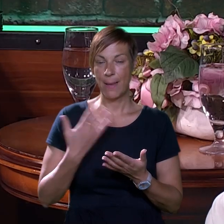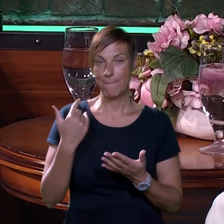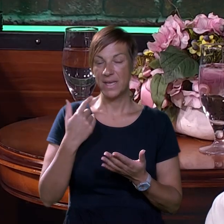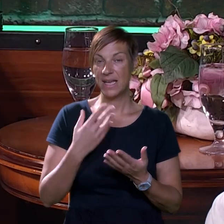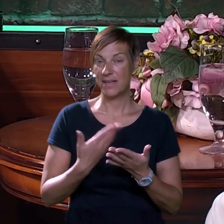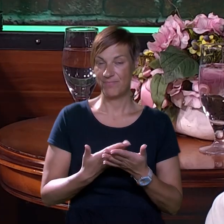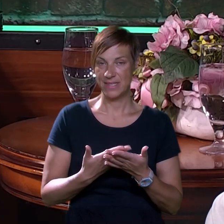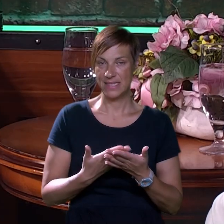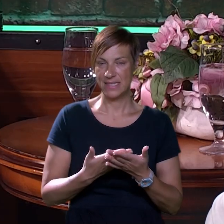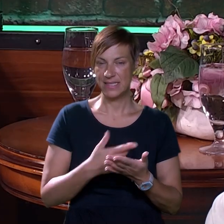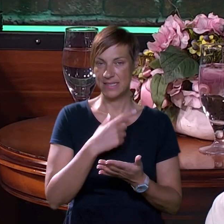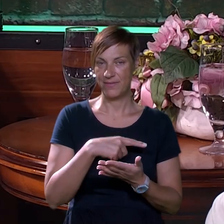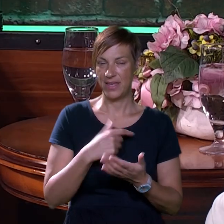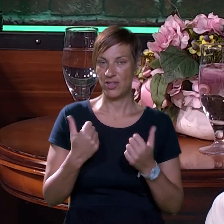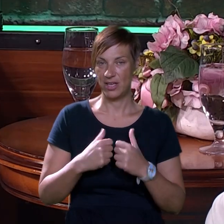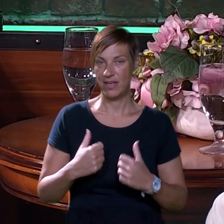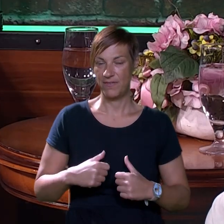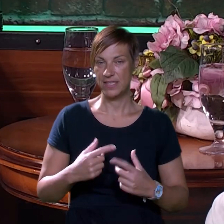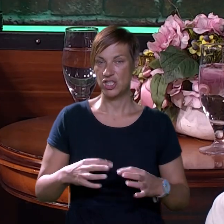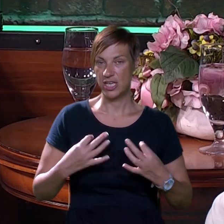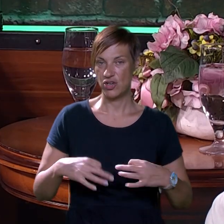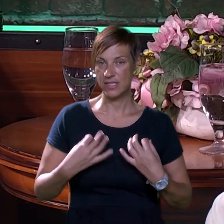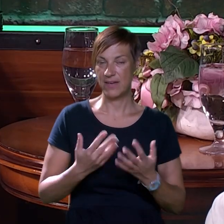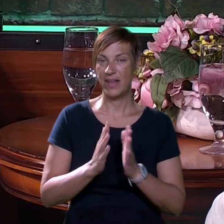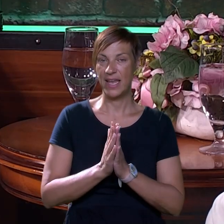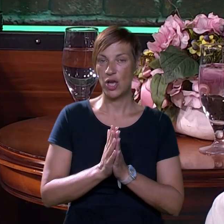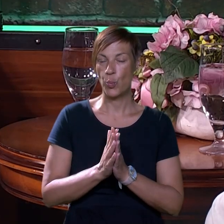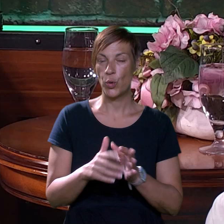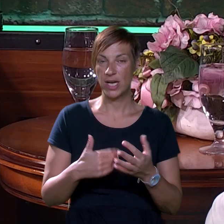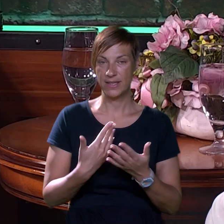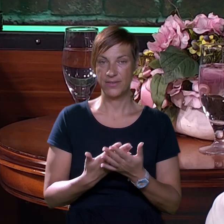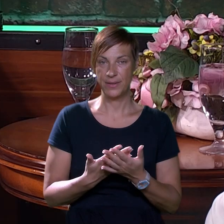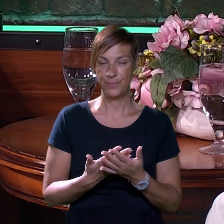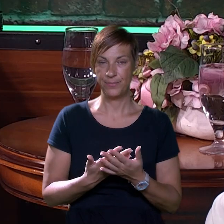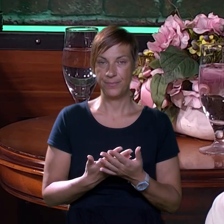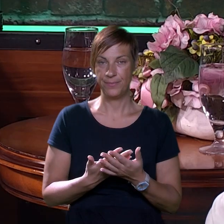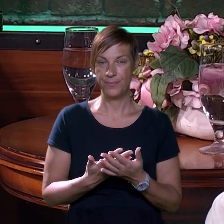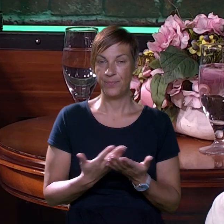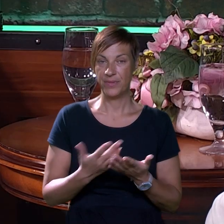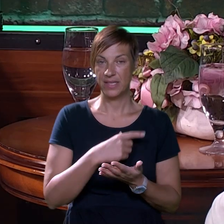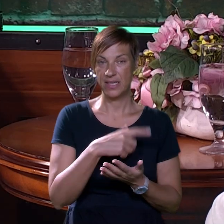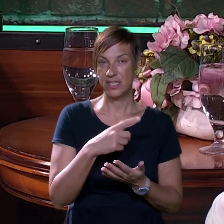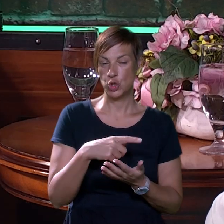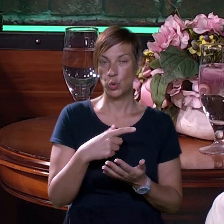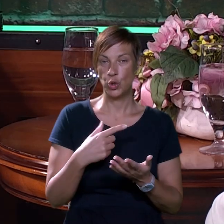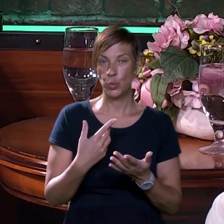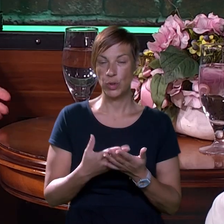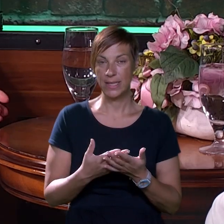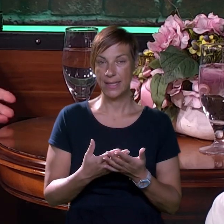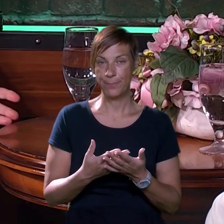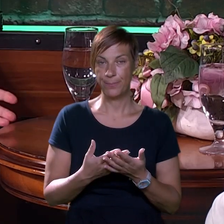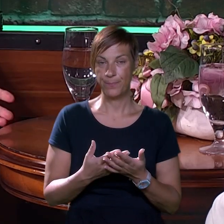Ja sam bila svjedok i fizičkih ozdravljenja po molitvi. Gdje su ljudi zaista